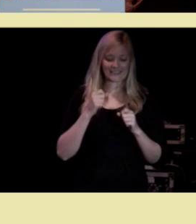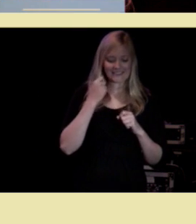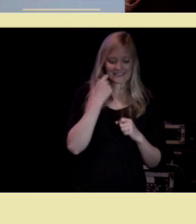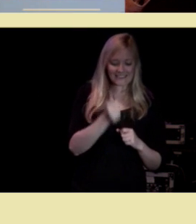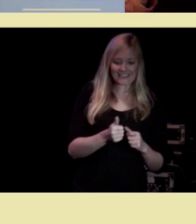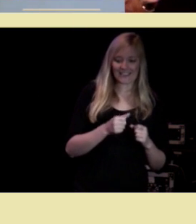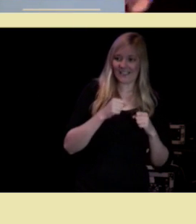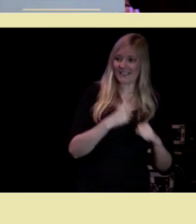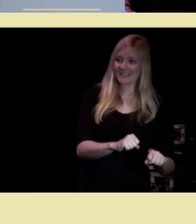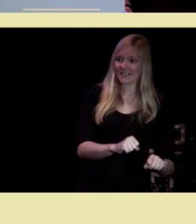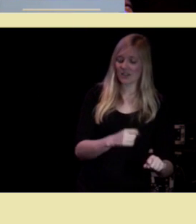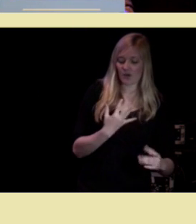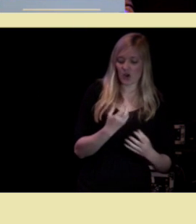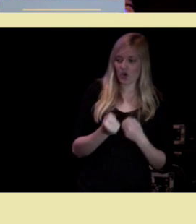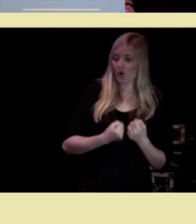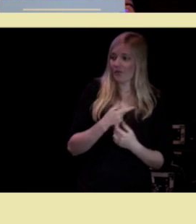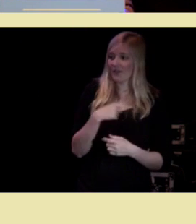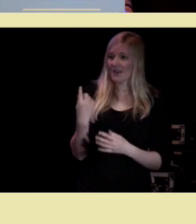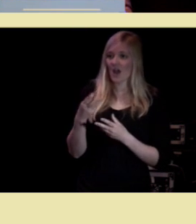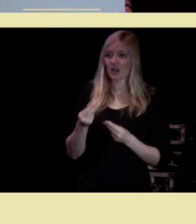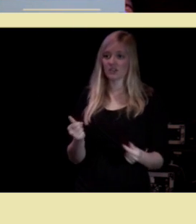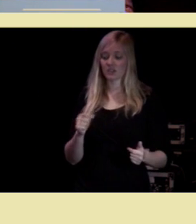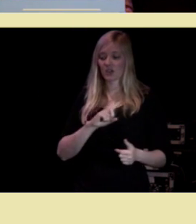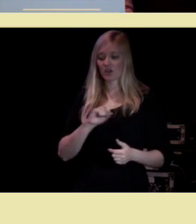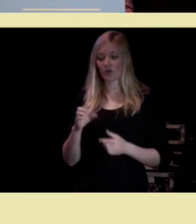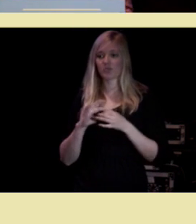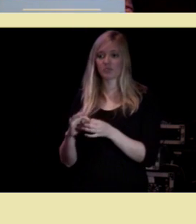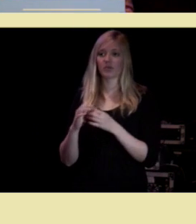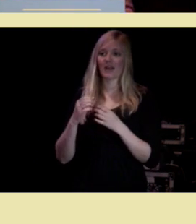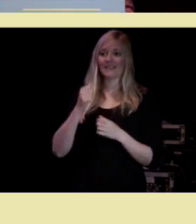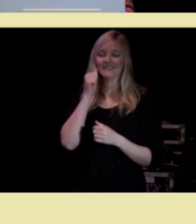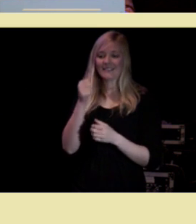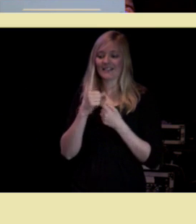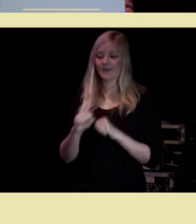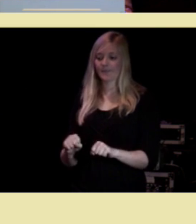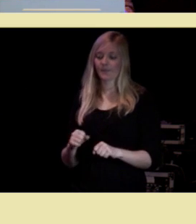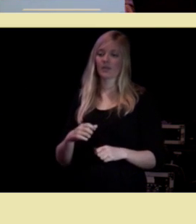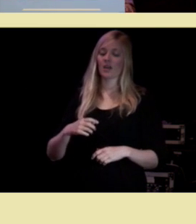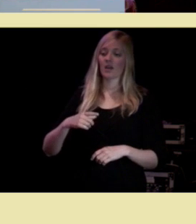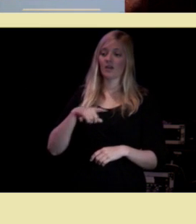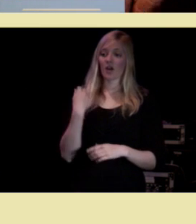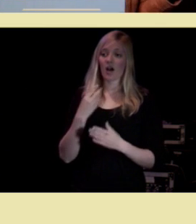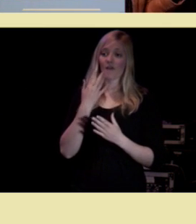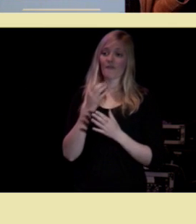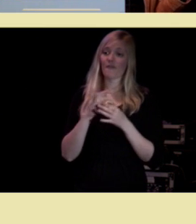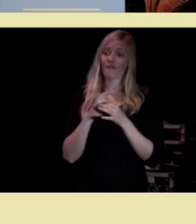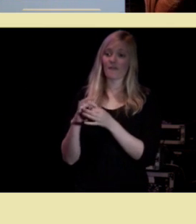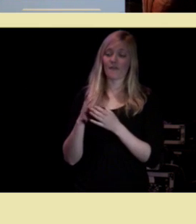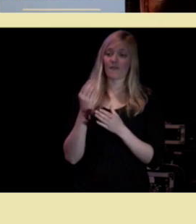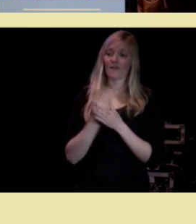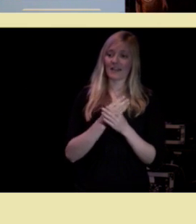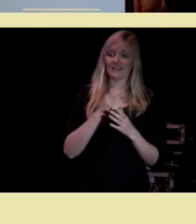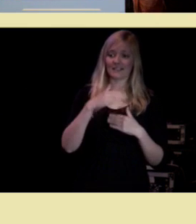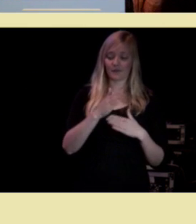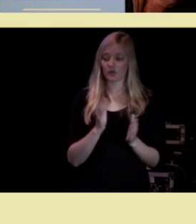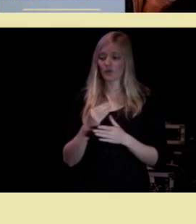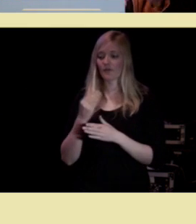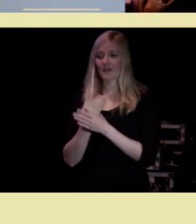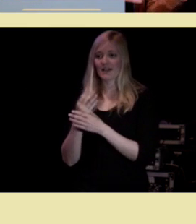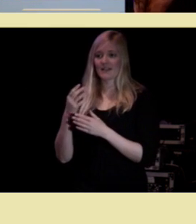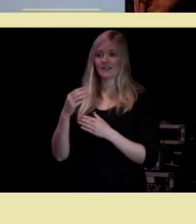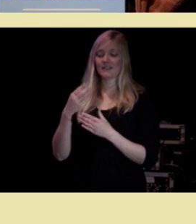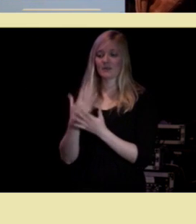Hva gjør vi i Asker når det gjelder tidlig innsats? Felles definisjon, felles språk. Vi har laget en grunnpakke som forteller noe